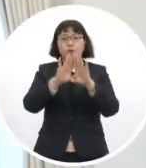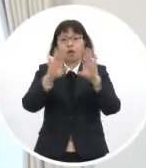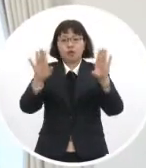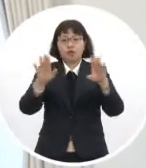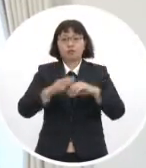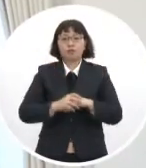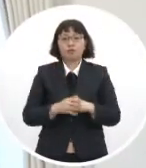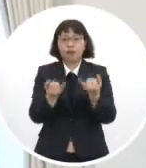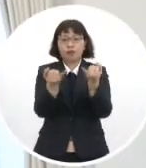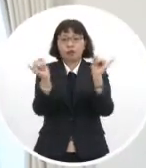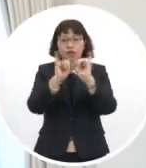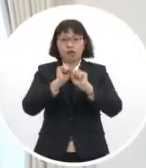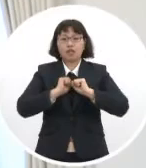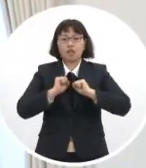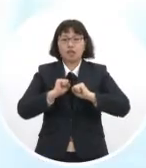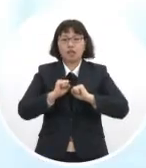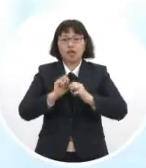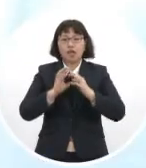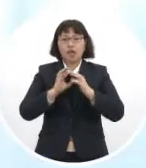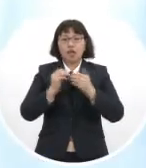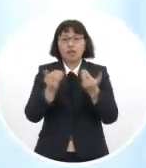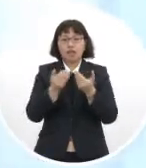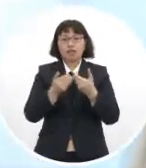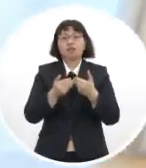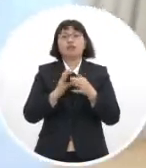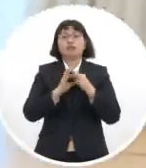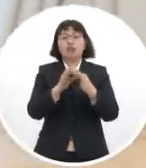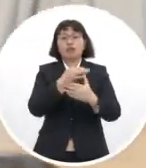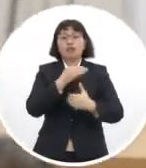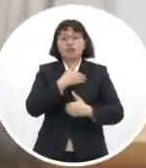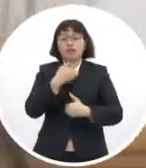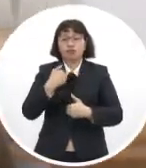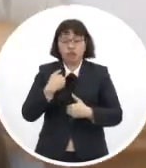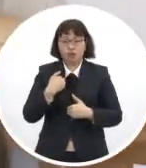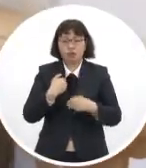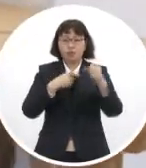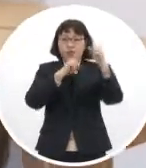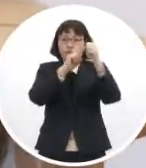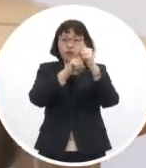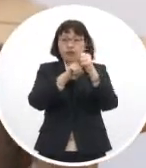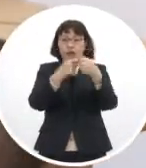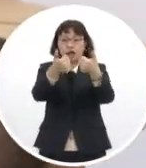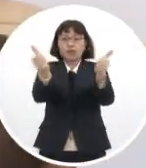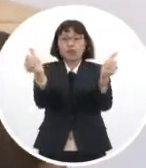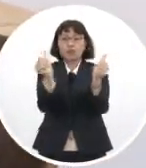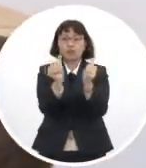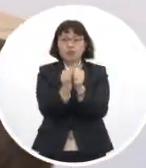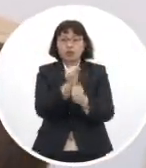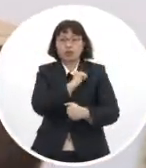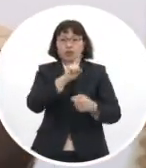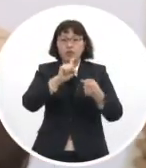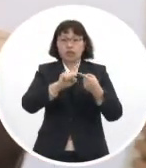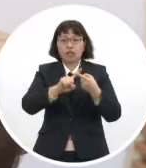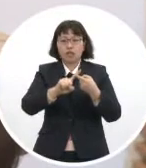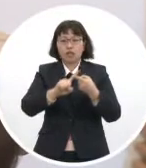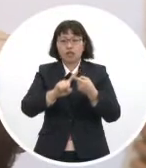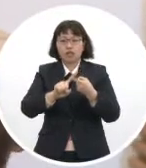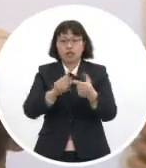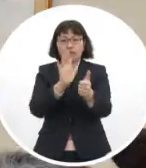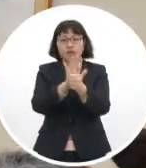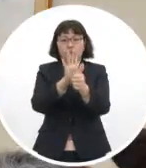女性が元気に働き続けていくためには、男性の積極的な育児参加も不可欠だよね。